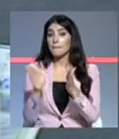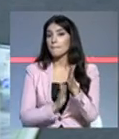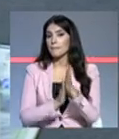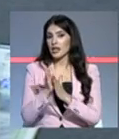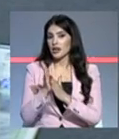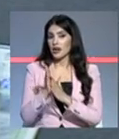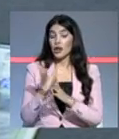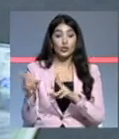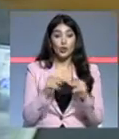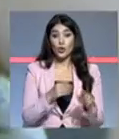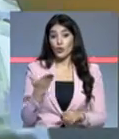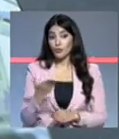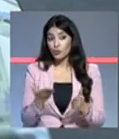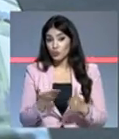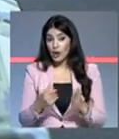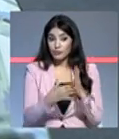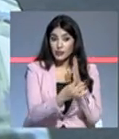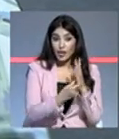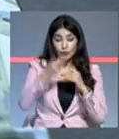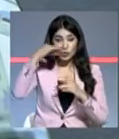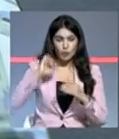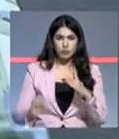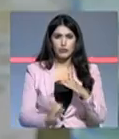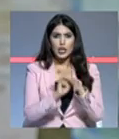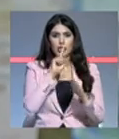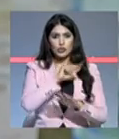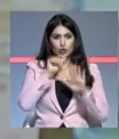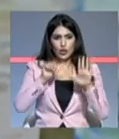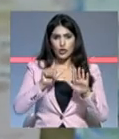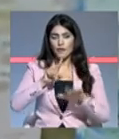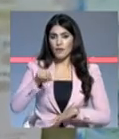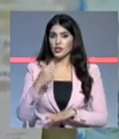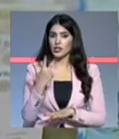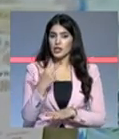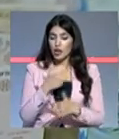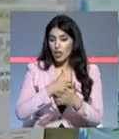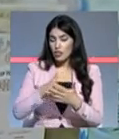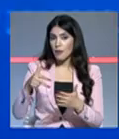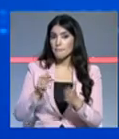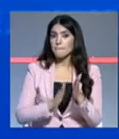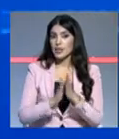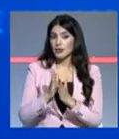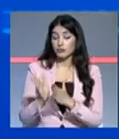دينار، وأن مستحقات الدين العمومي بلغت 16.3 مليار دينار.